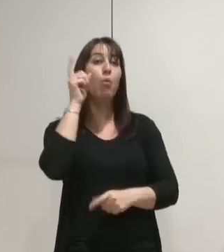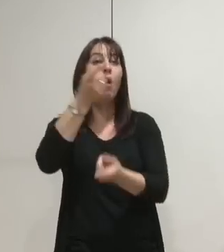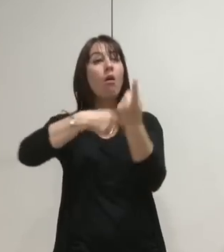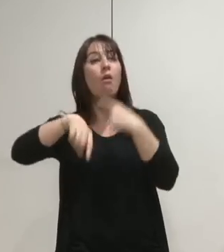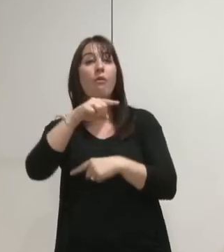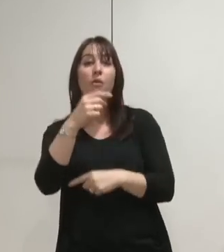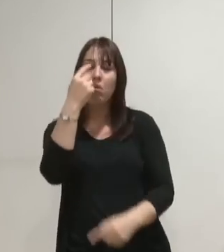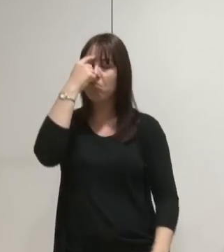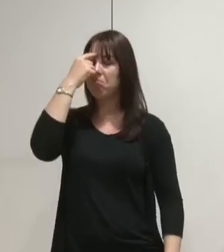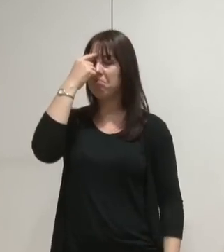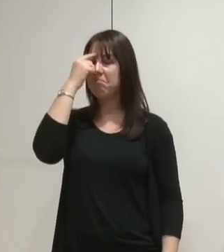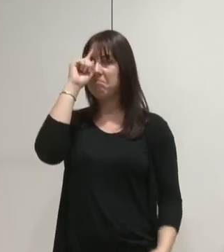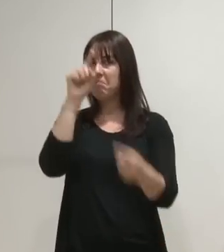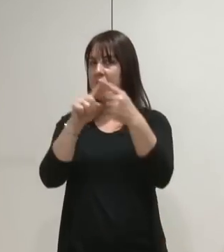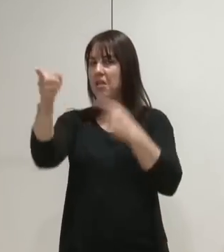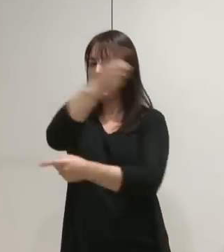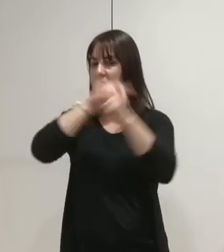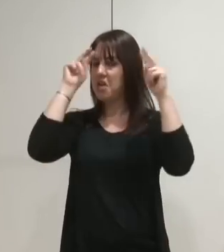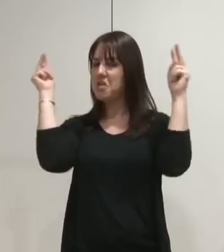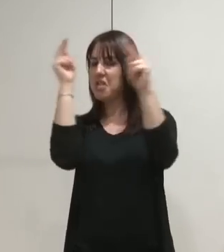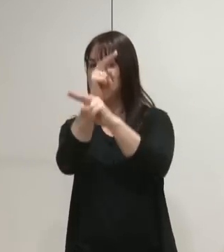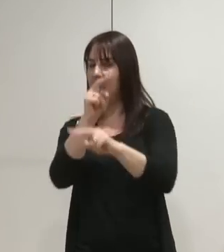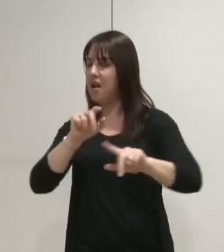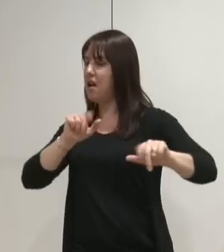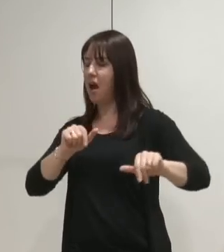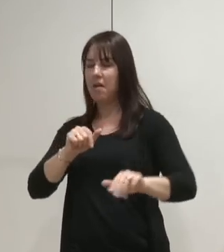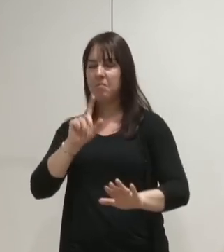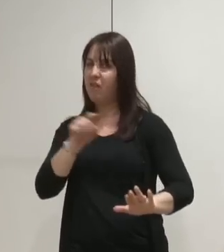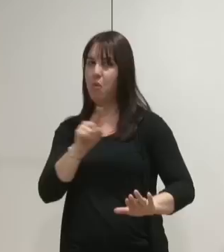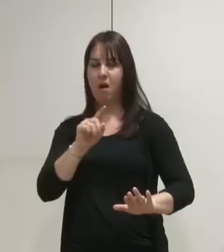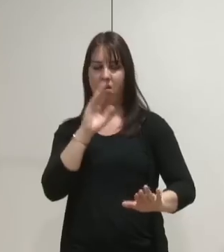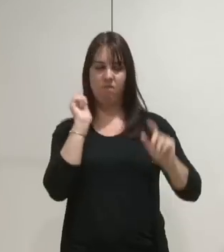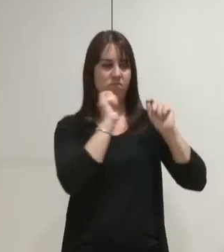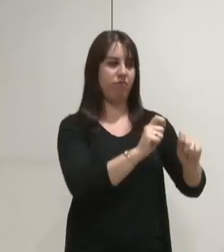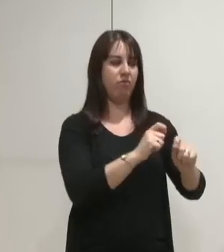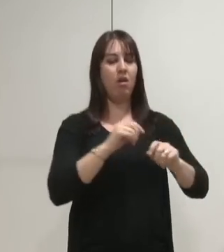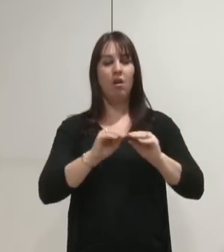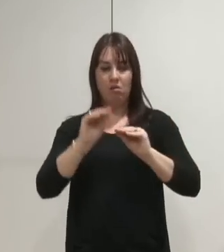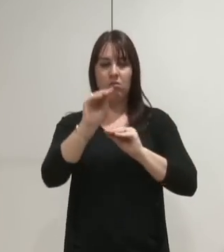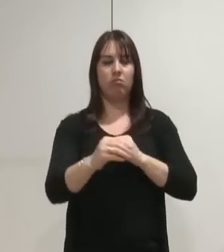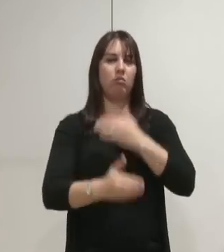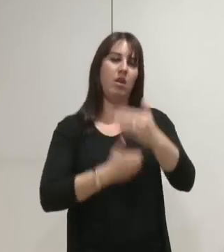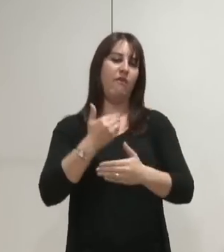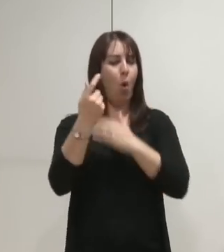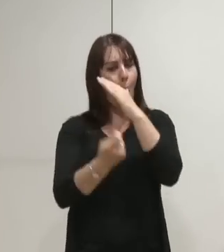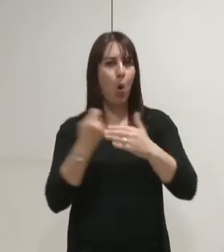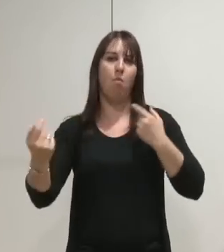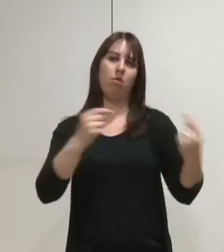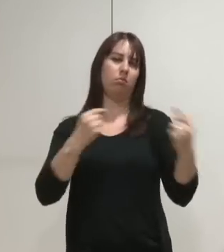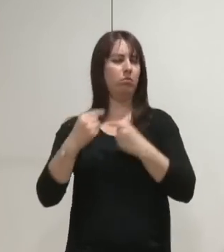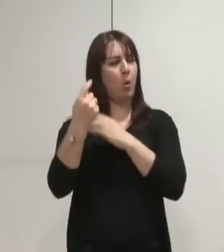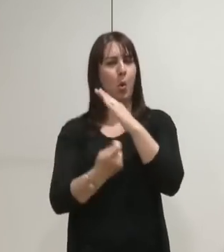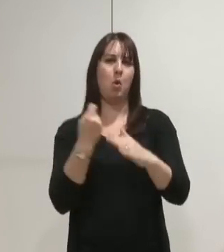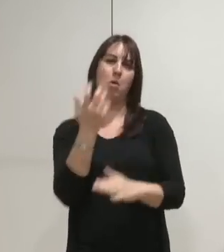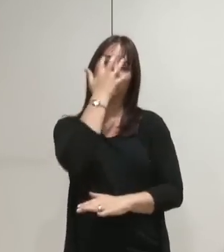motif d'intérêt général à ce que cette question soit sérieusement revisité